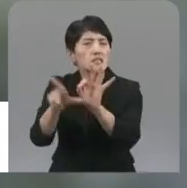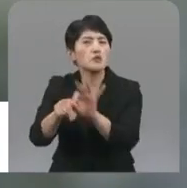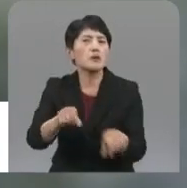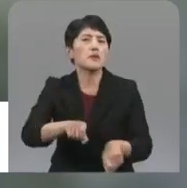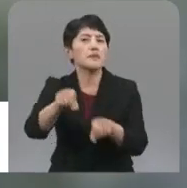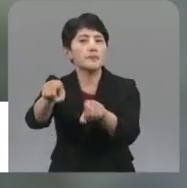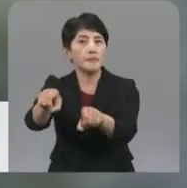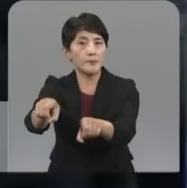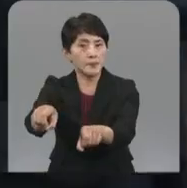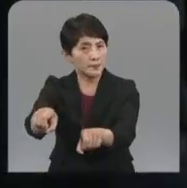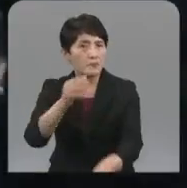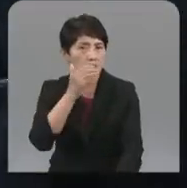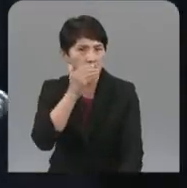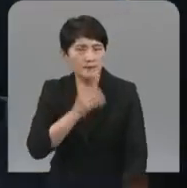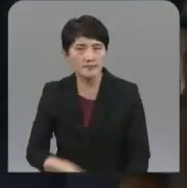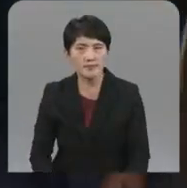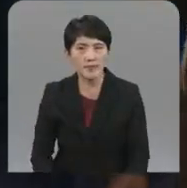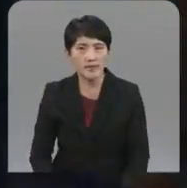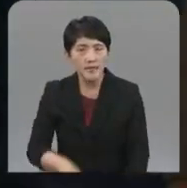ранее